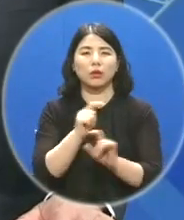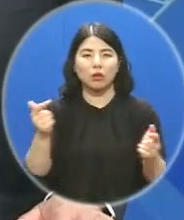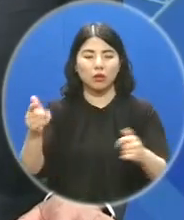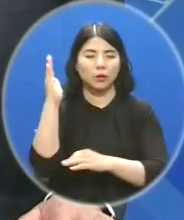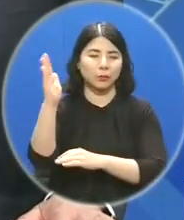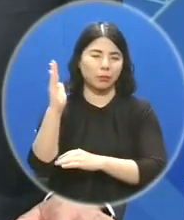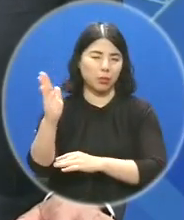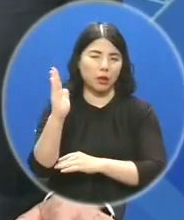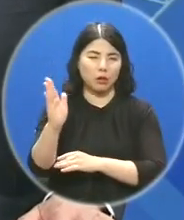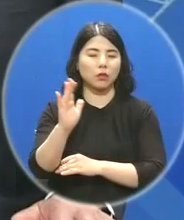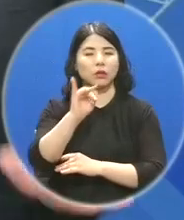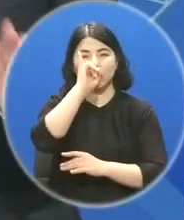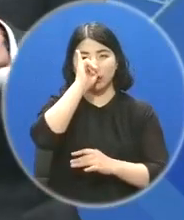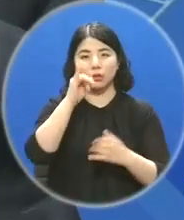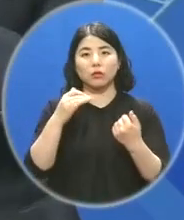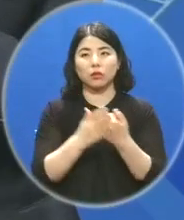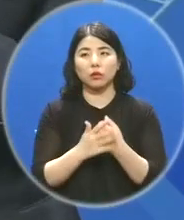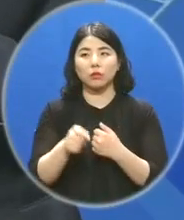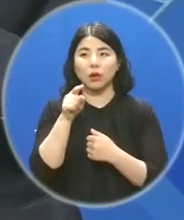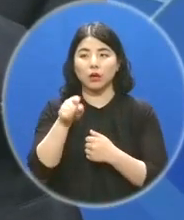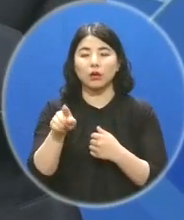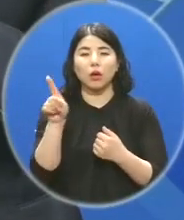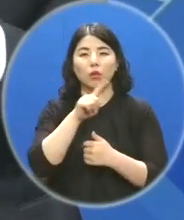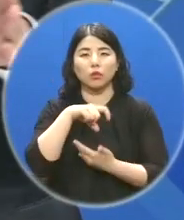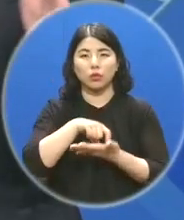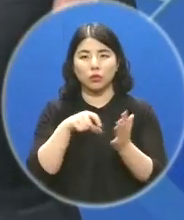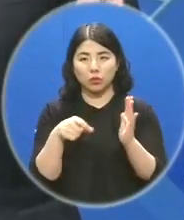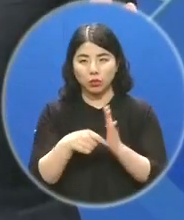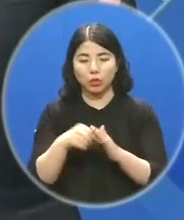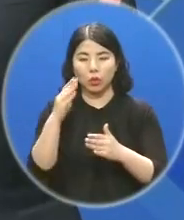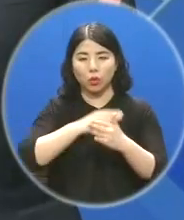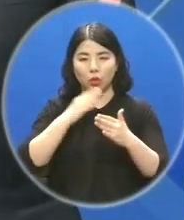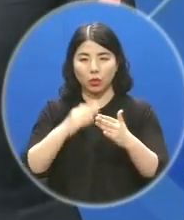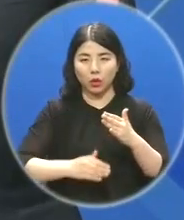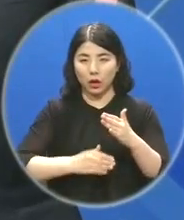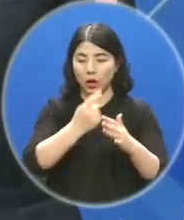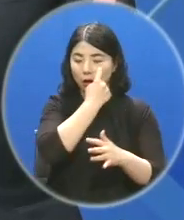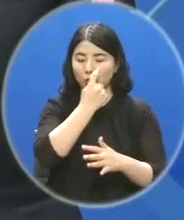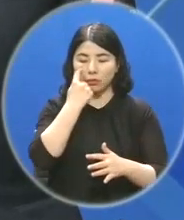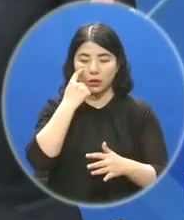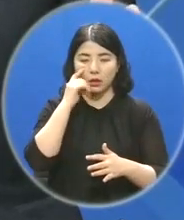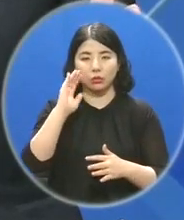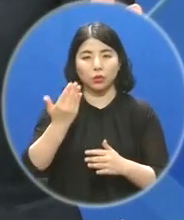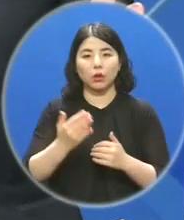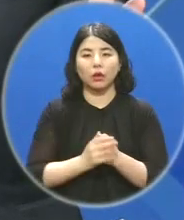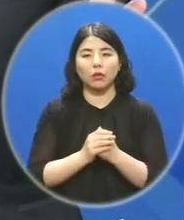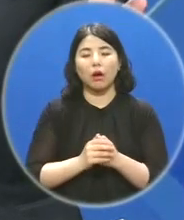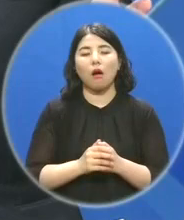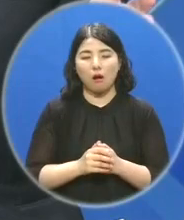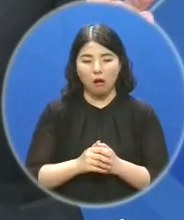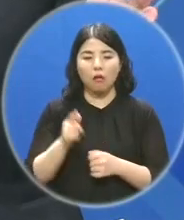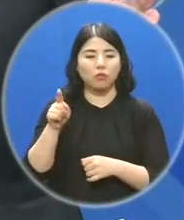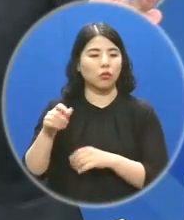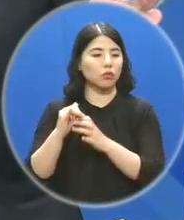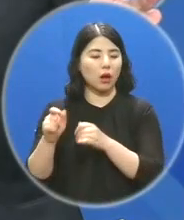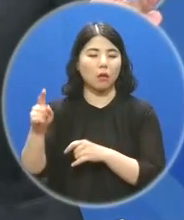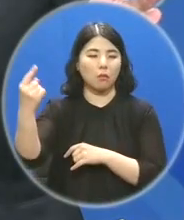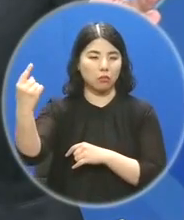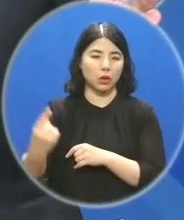언론을 지면을 통해서 하게 됩니다. 근데 그게 일종의 공개적인 검증 과정이 되는 거죠. 아, 저 양반이 나와서 저